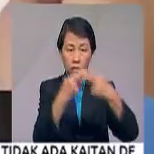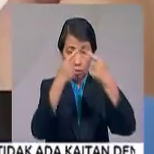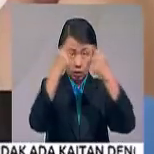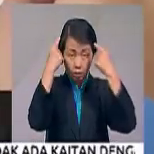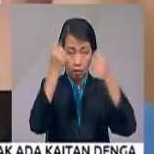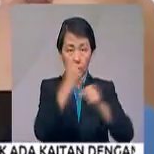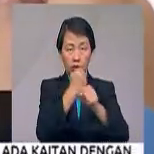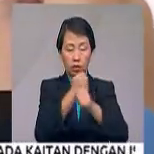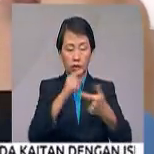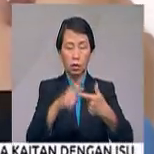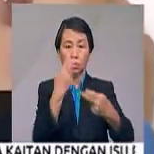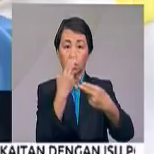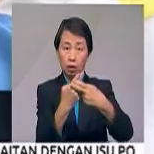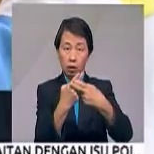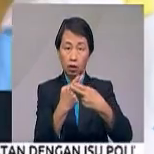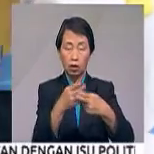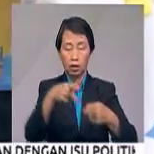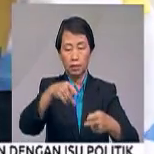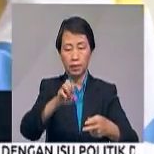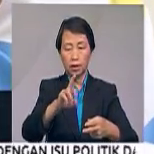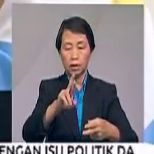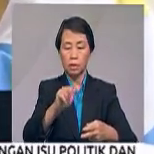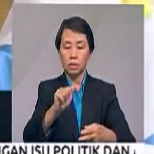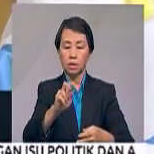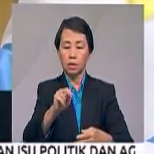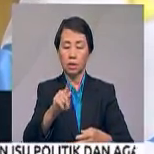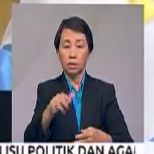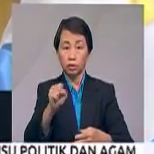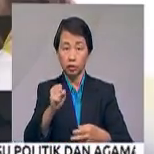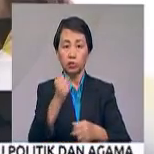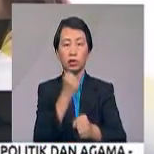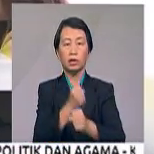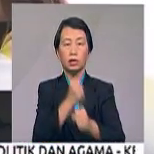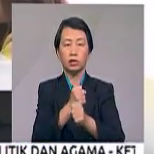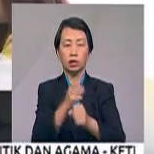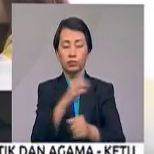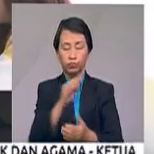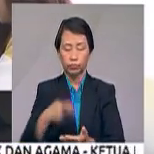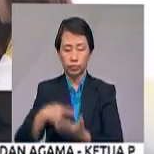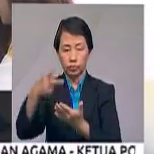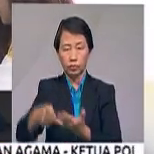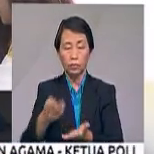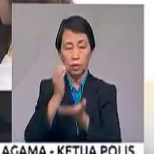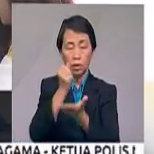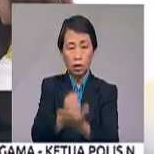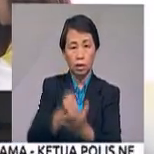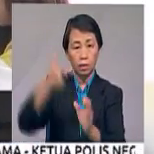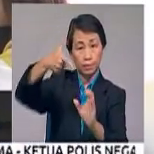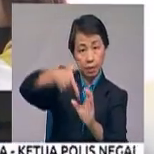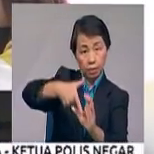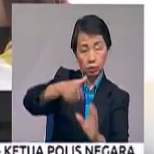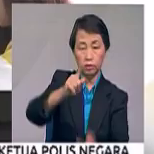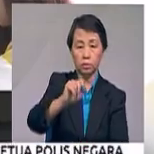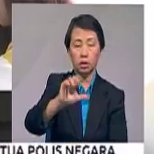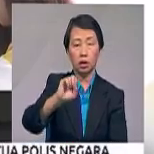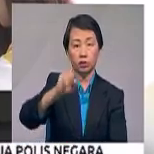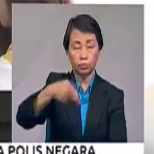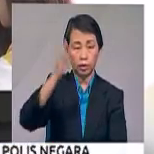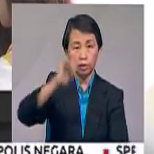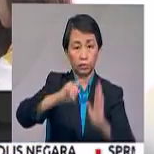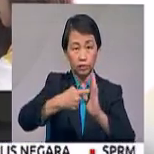#GraduanKerja dan #PerantisKerja. Selain itu, program subsidi petrol PSP yang akan dilaksana pada